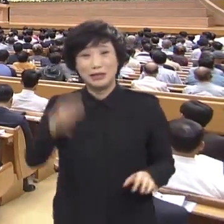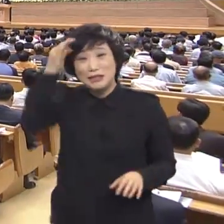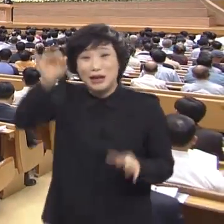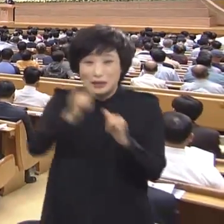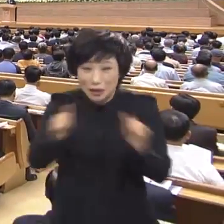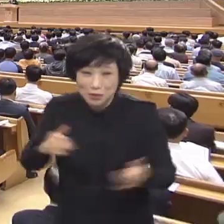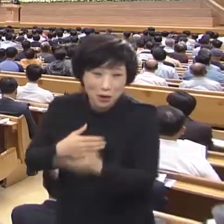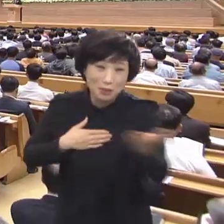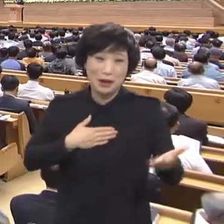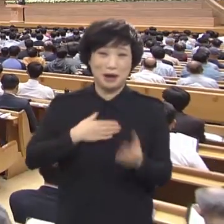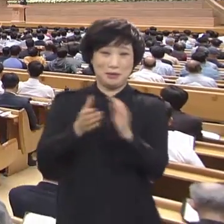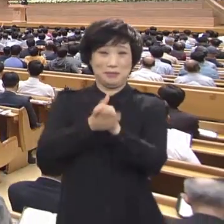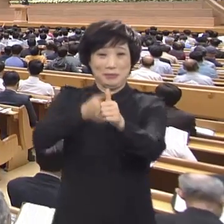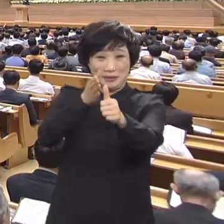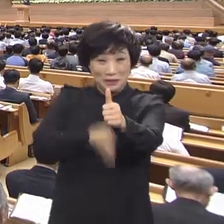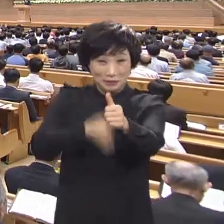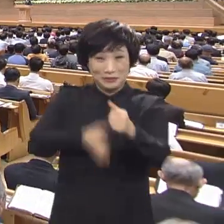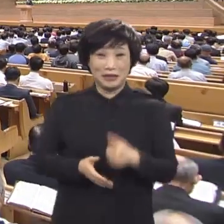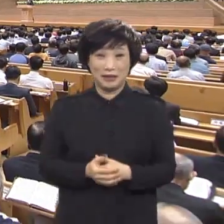인정하시면 아멘 합시다.